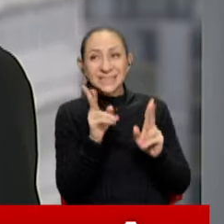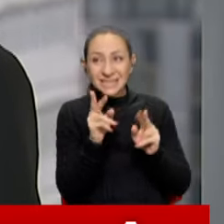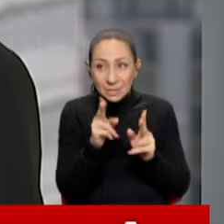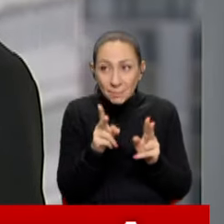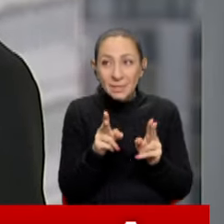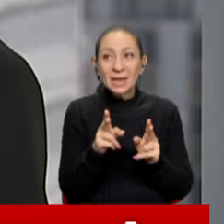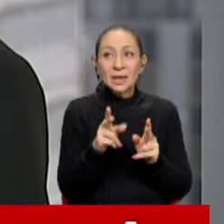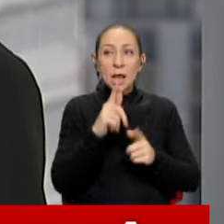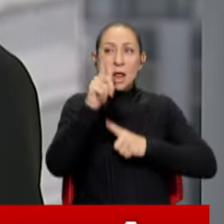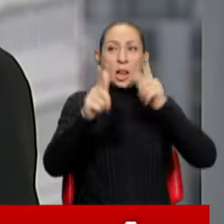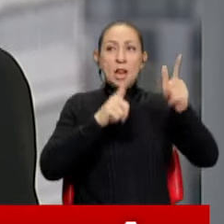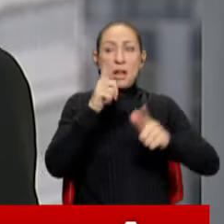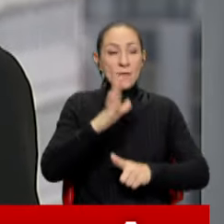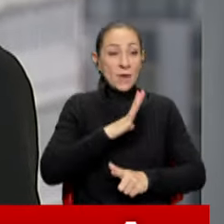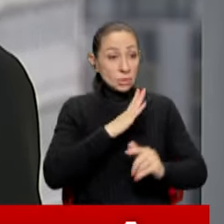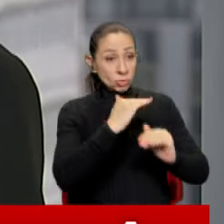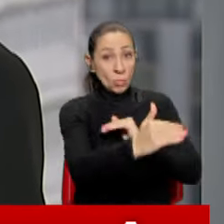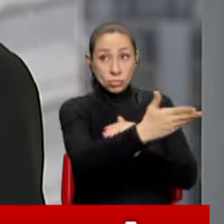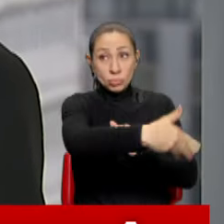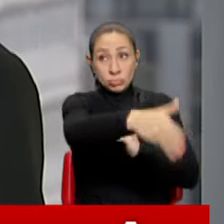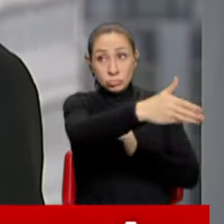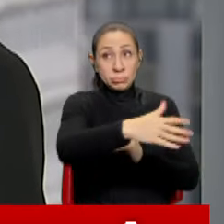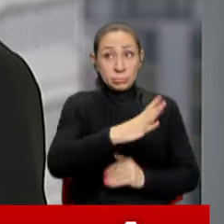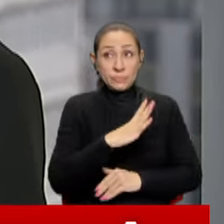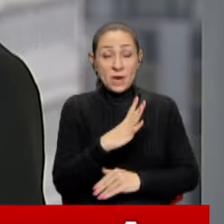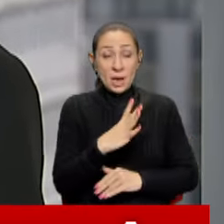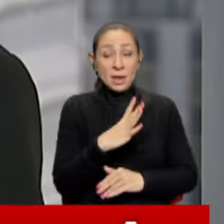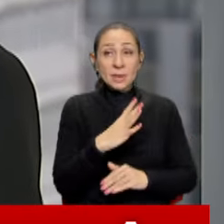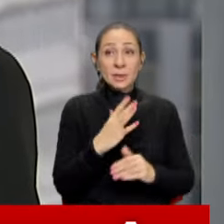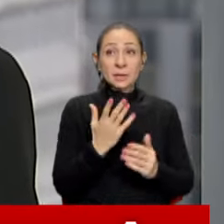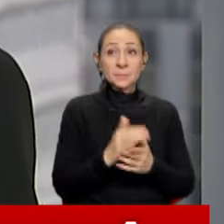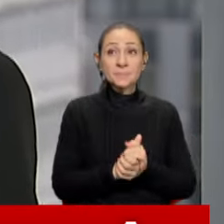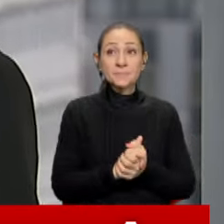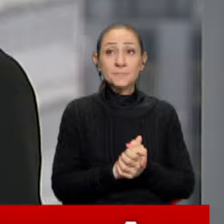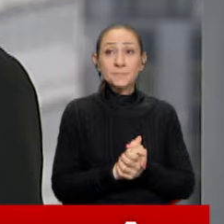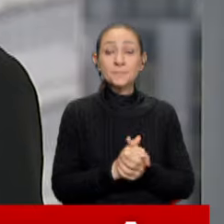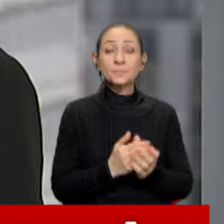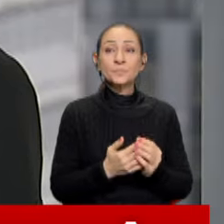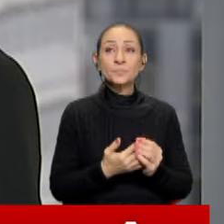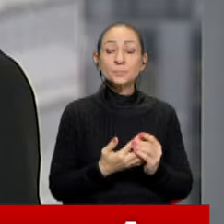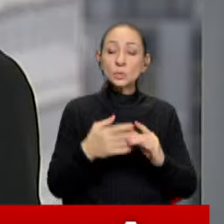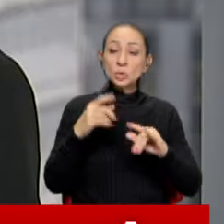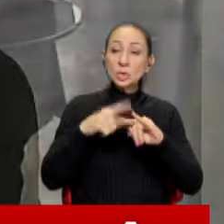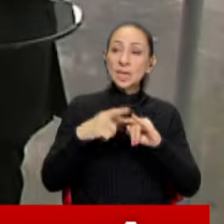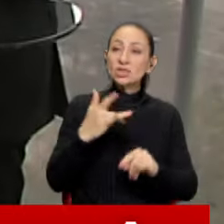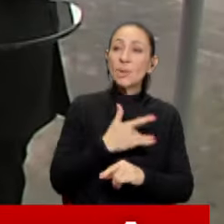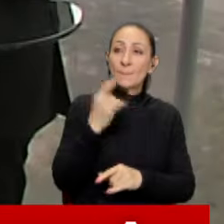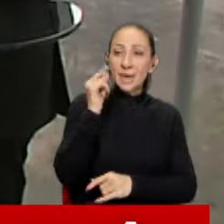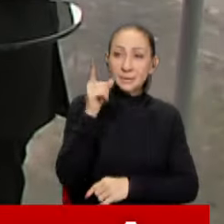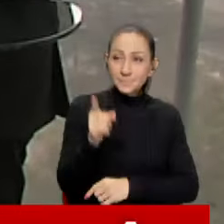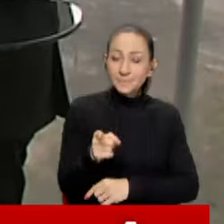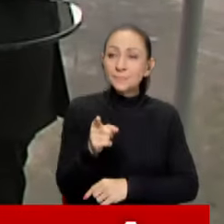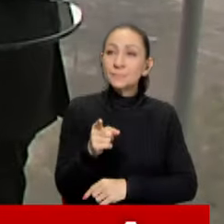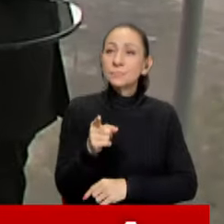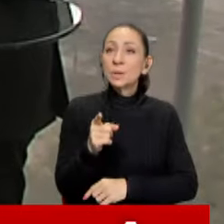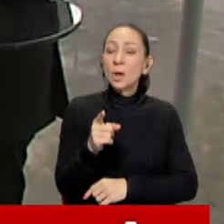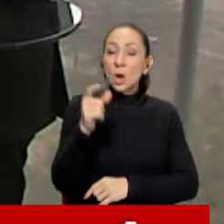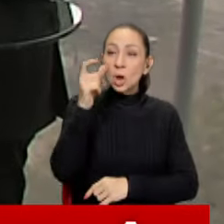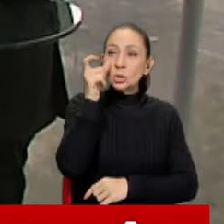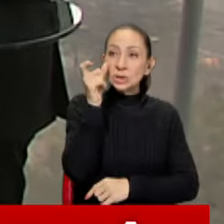tarzında serzenişlerini de aslında dile getiriyorlar. Halkta da bir tepki söz konusu. Hüseyin Can Bey, şimdi